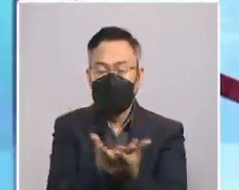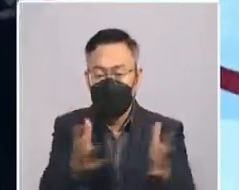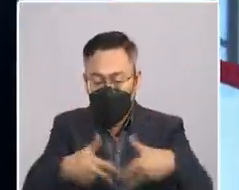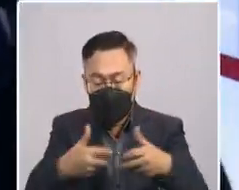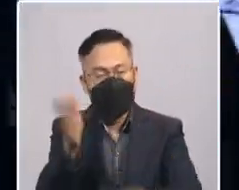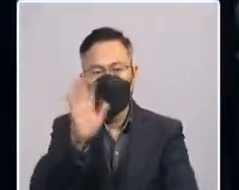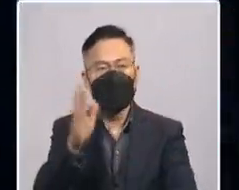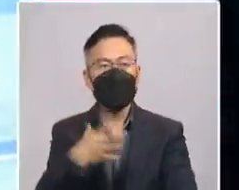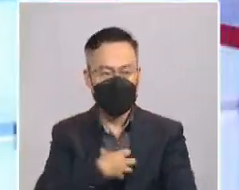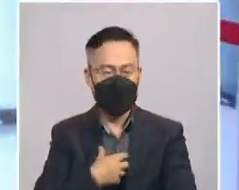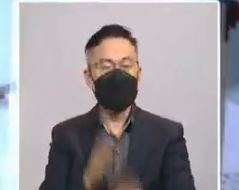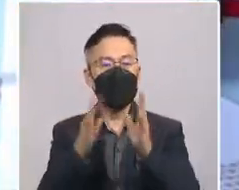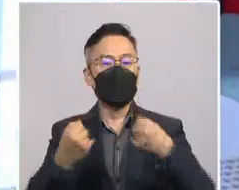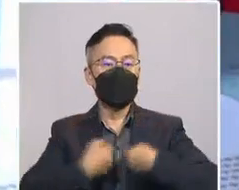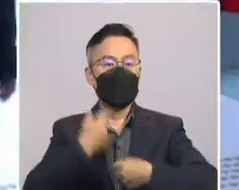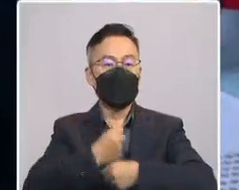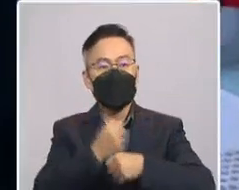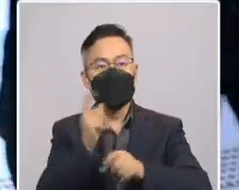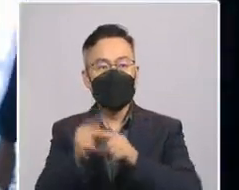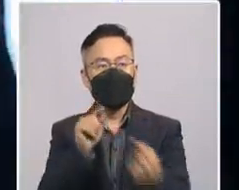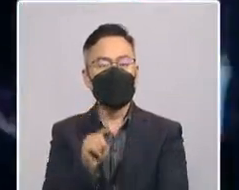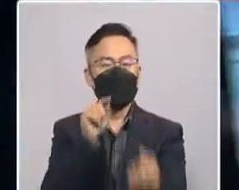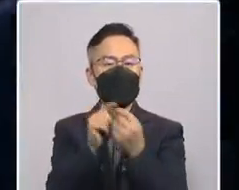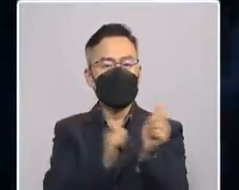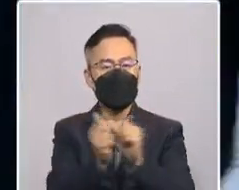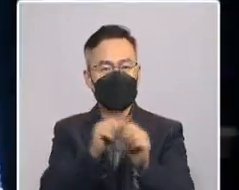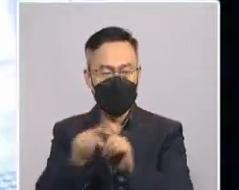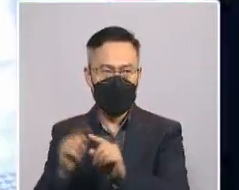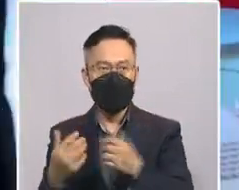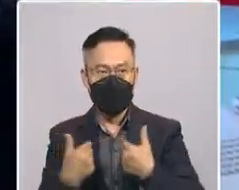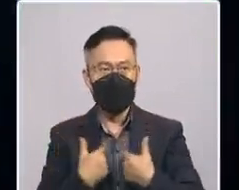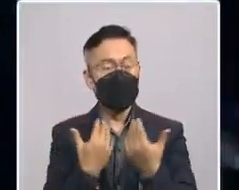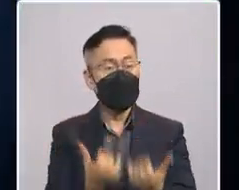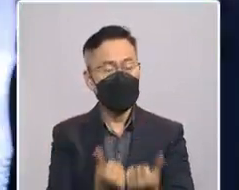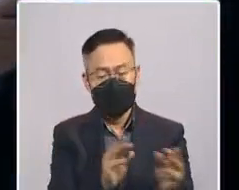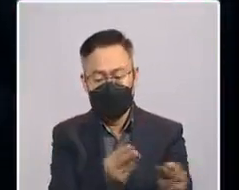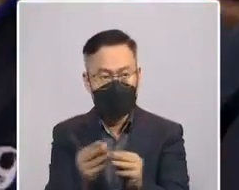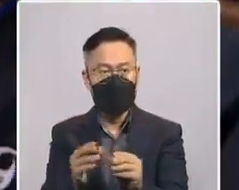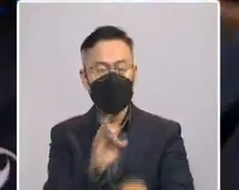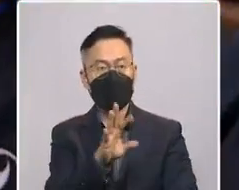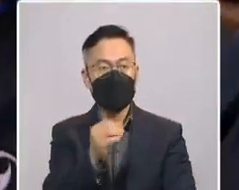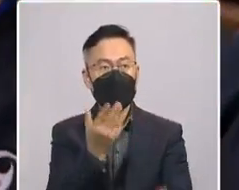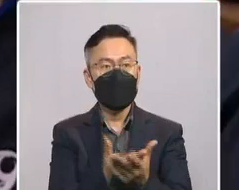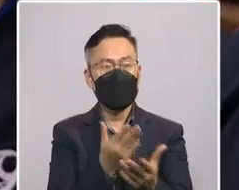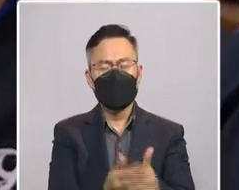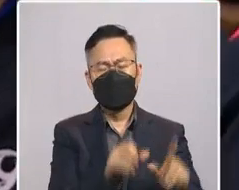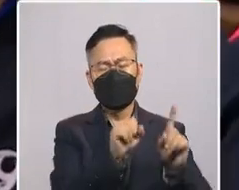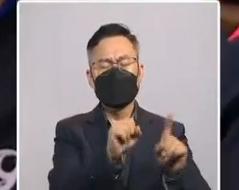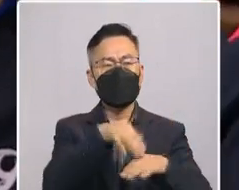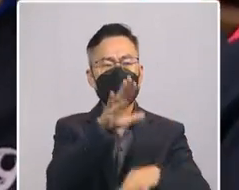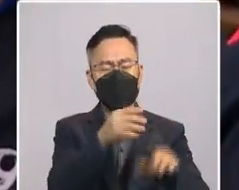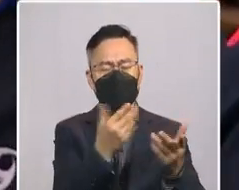ค่ะแต่ต้องการให้ผู้ประกอบการรายย่อยเนี่ยได้เข้าถึงด้วยซึ่งก็จะเห็นว่าหลายคลื่นความถี่นะคะราคาประมูลเริ่มต้นก็ที่ 100,000 เศษเท่